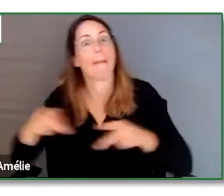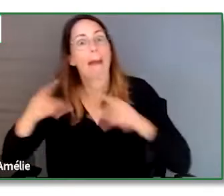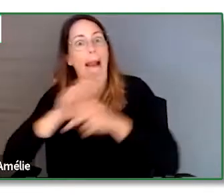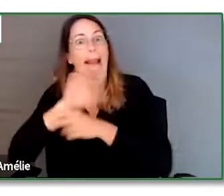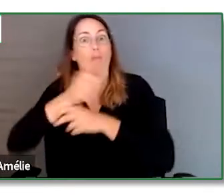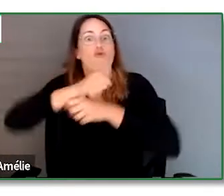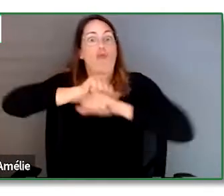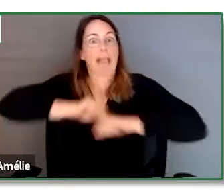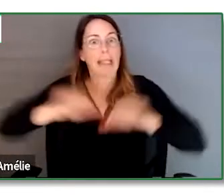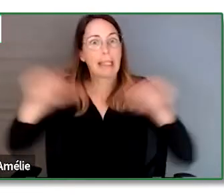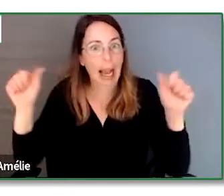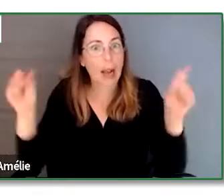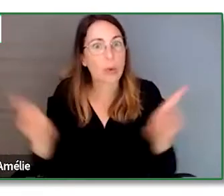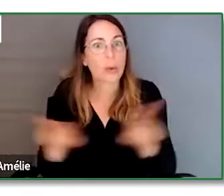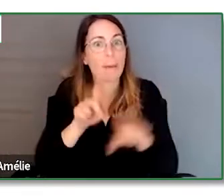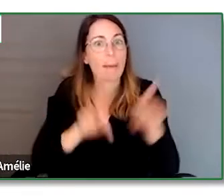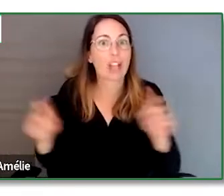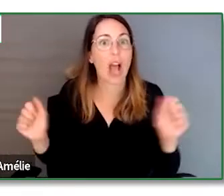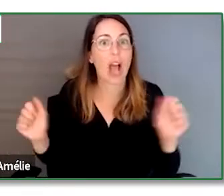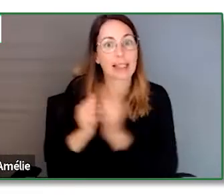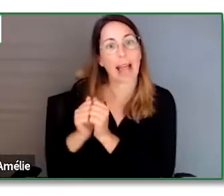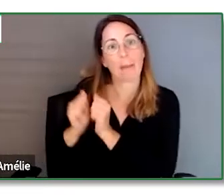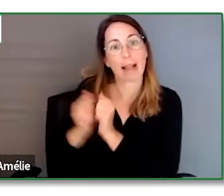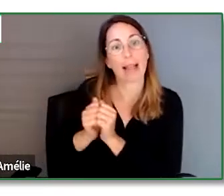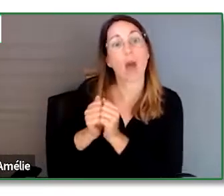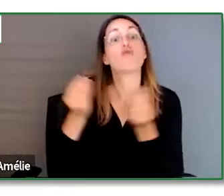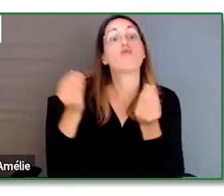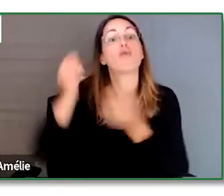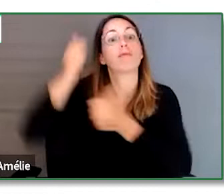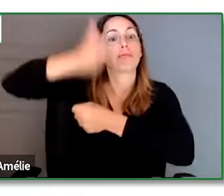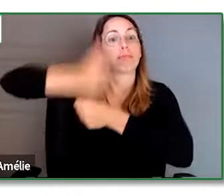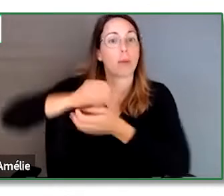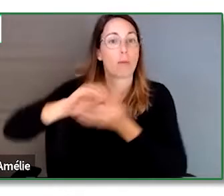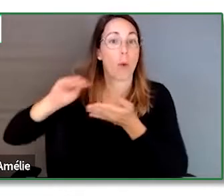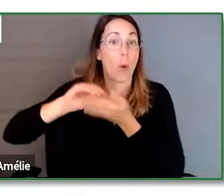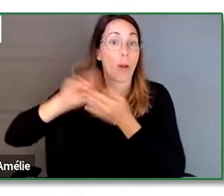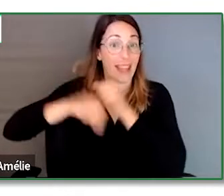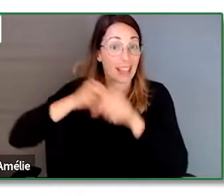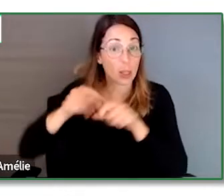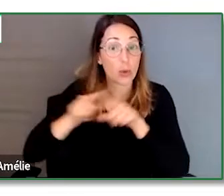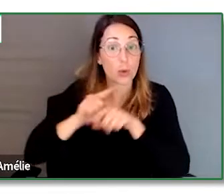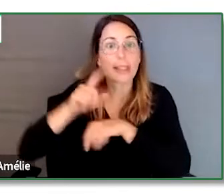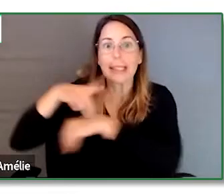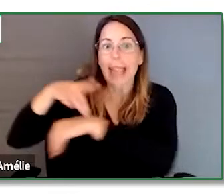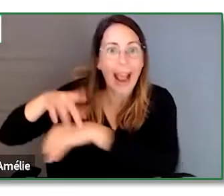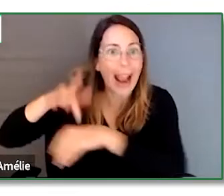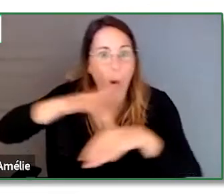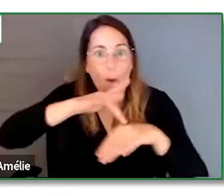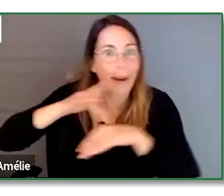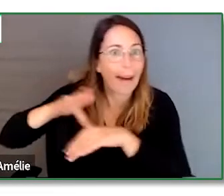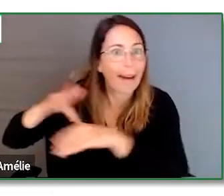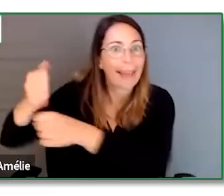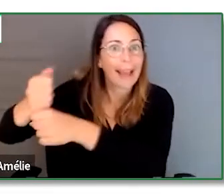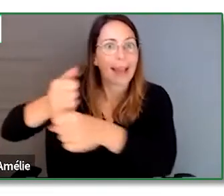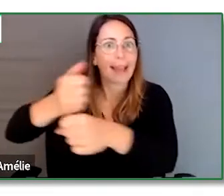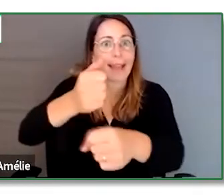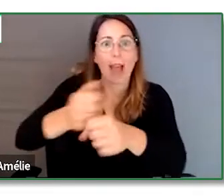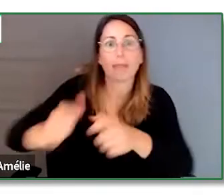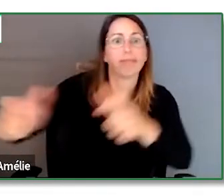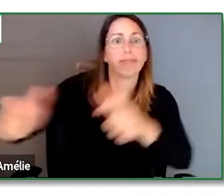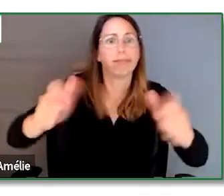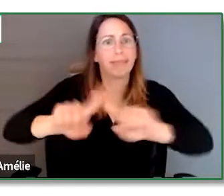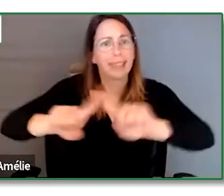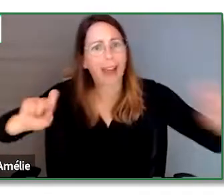dans mon équipe au Bureau national et sur le terrain travaillent avec plusieurs autres infrastructures, donc je tiens quand même à en parler